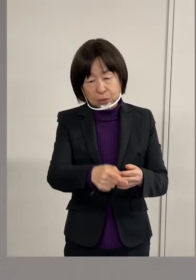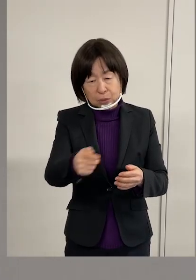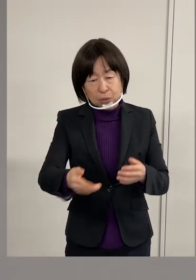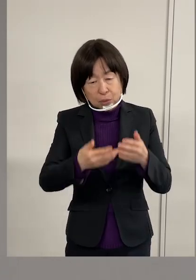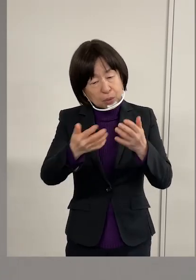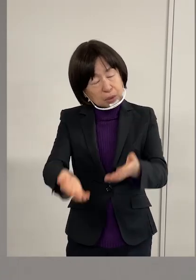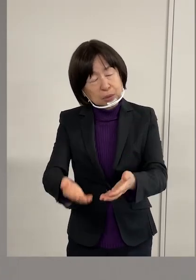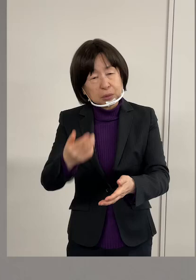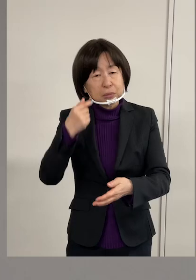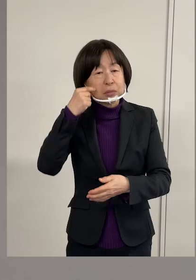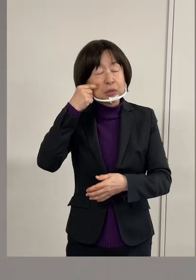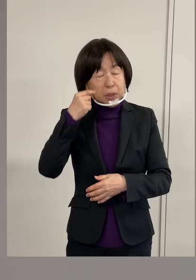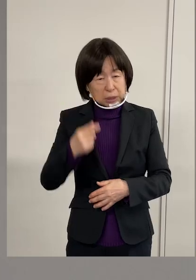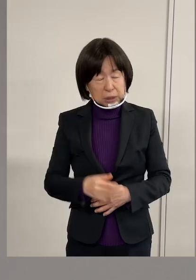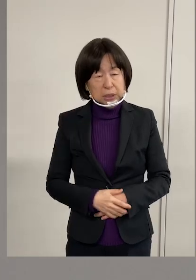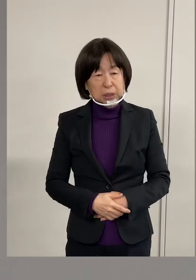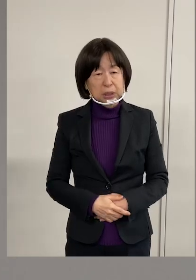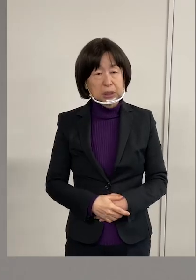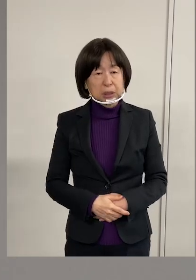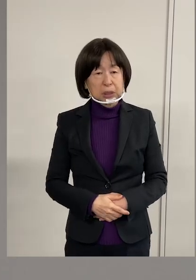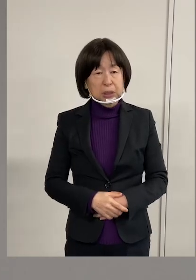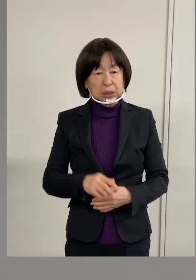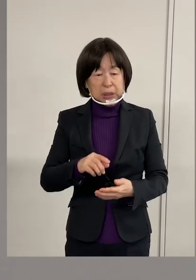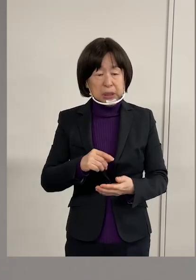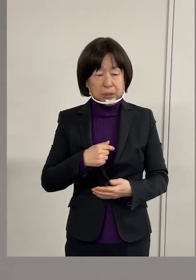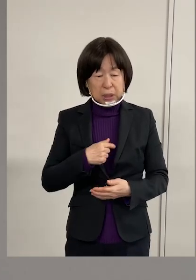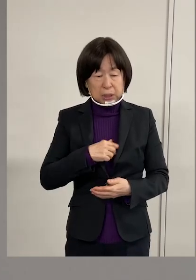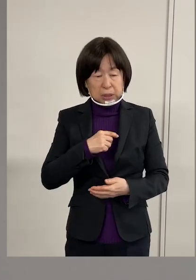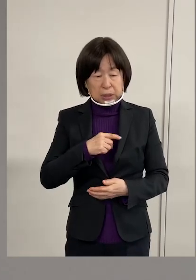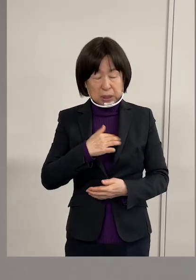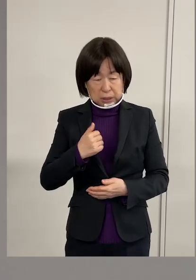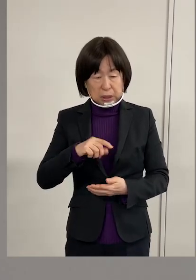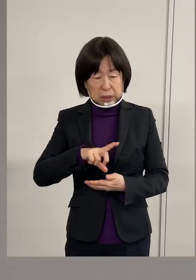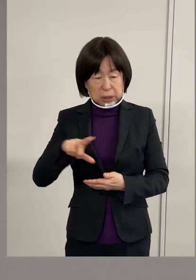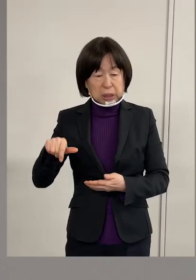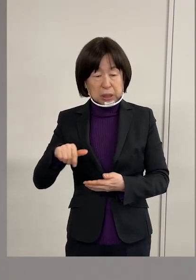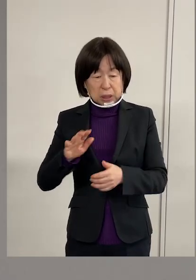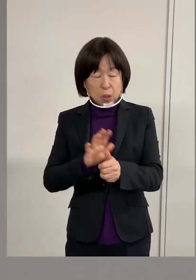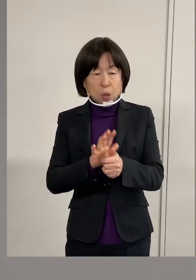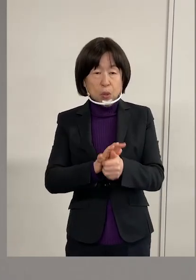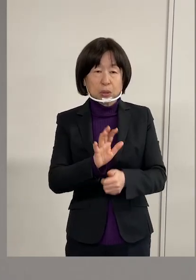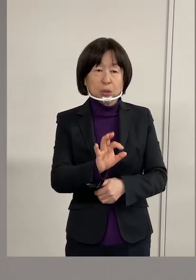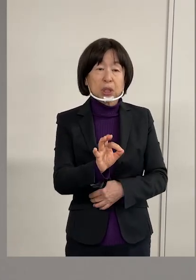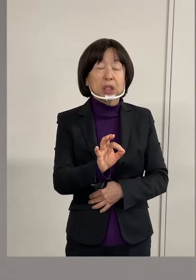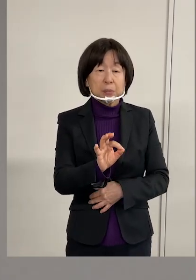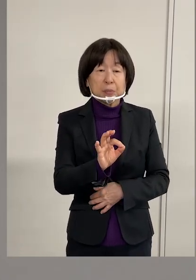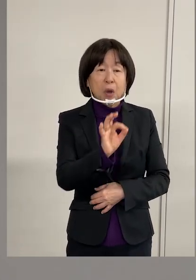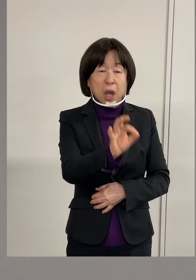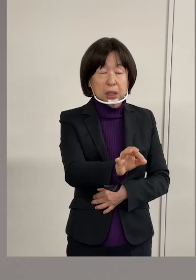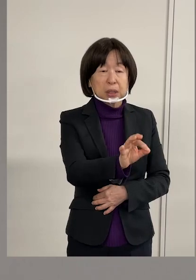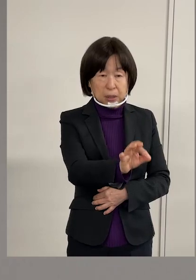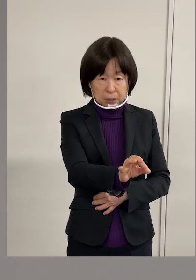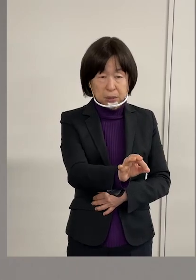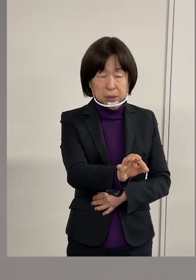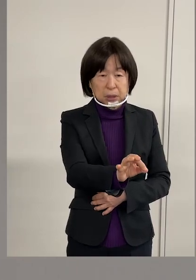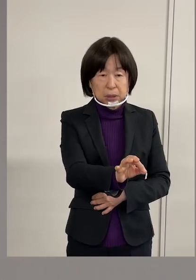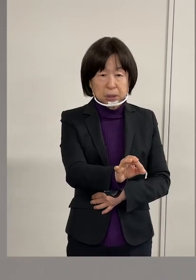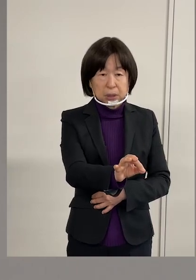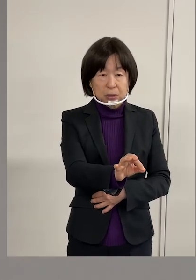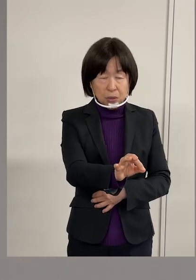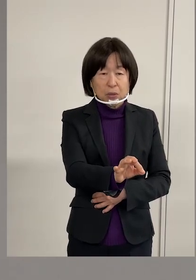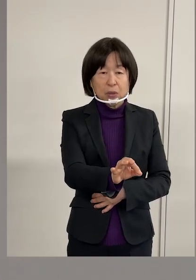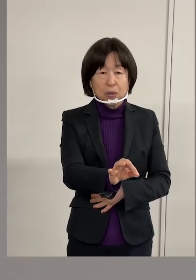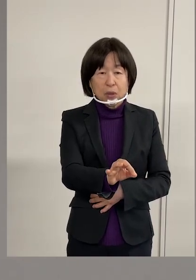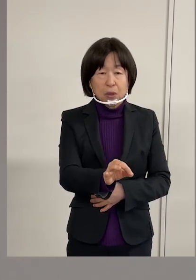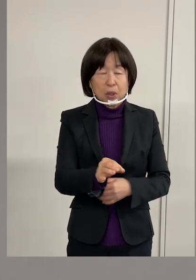の地域に組織に出している補助金のあり方も含めて、まあ、令和5年度査定の中でもそこを議論していきたい